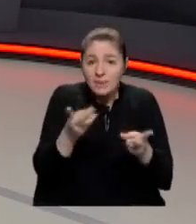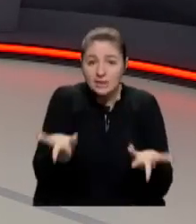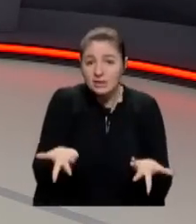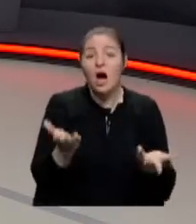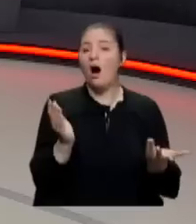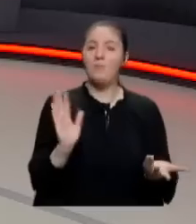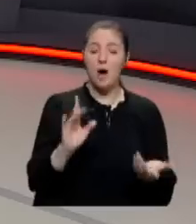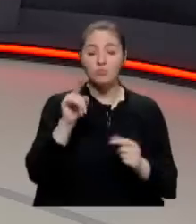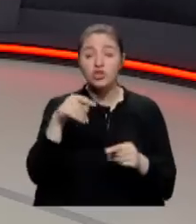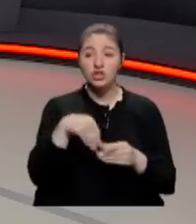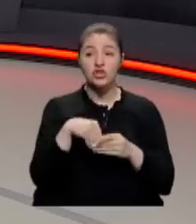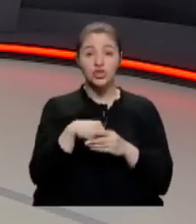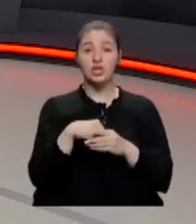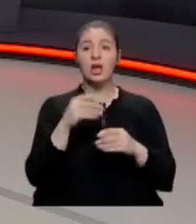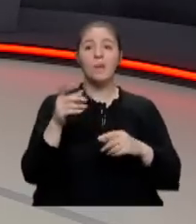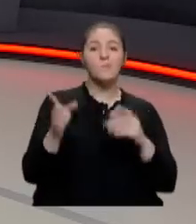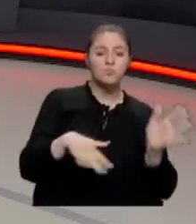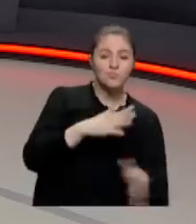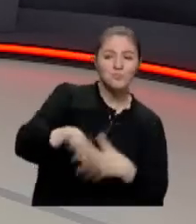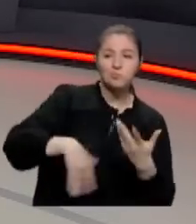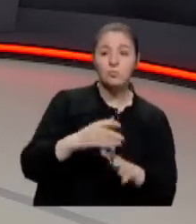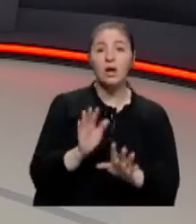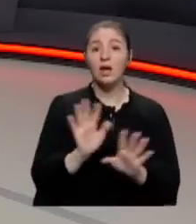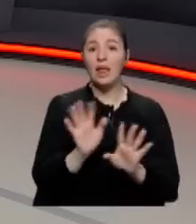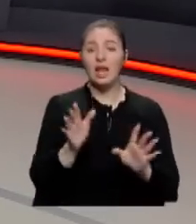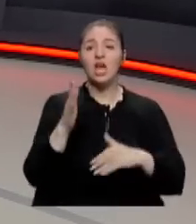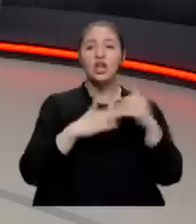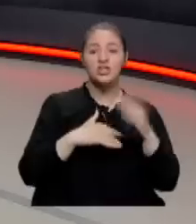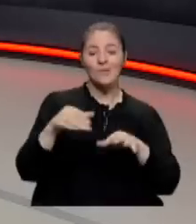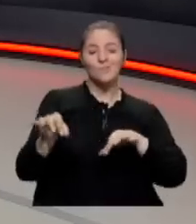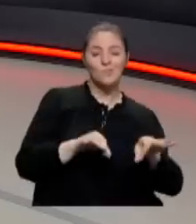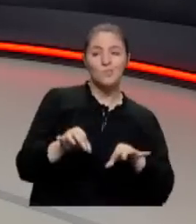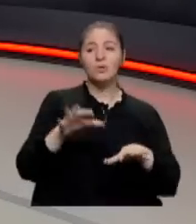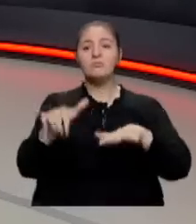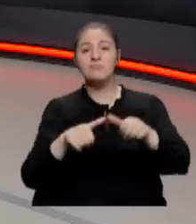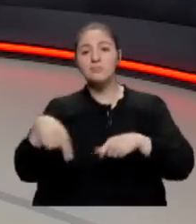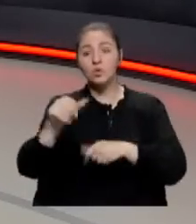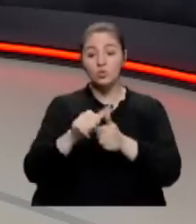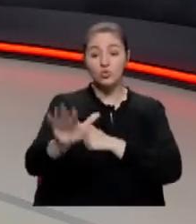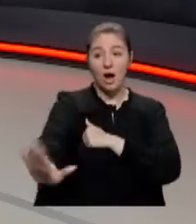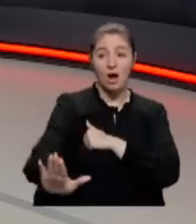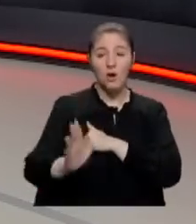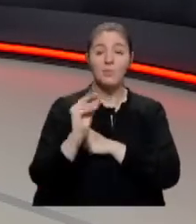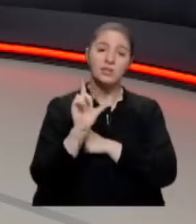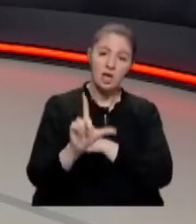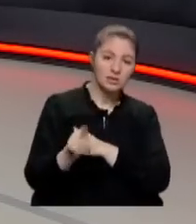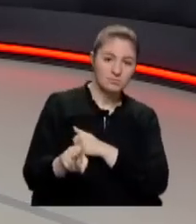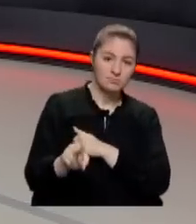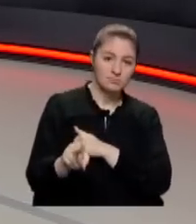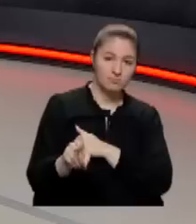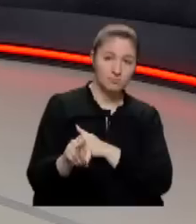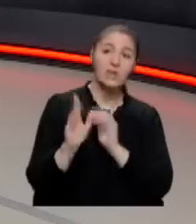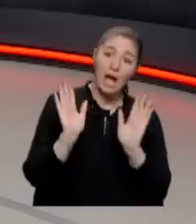Ama bunun için alavere dalavereden İnşaat müteahhit cuntasından uzak durmak gerekir